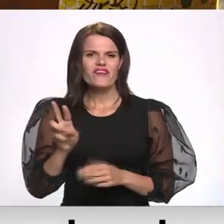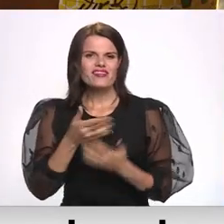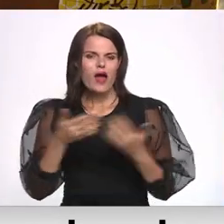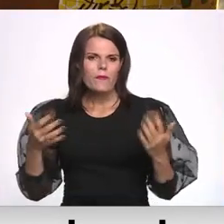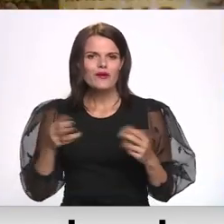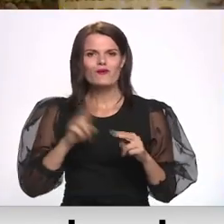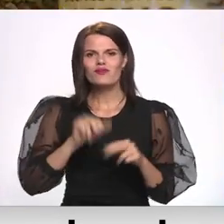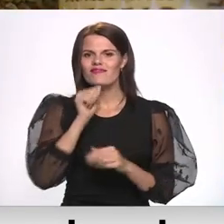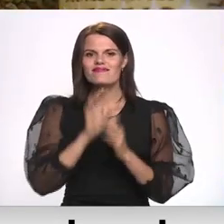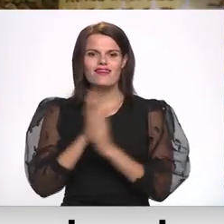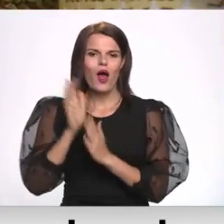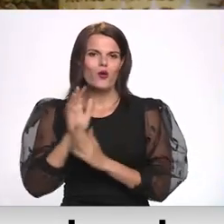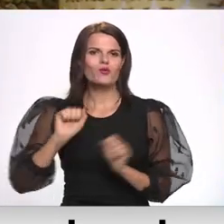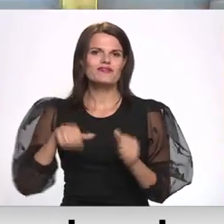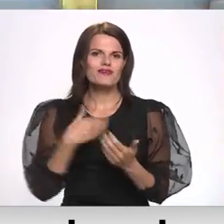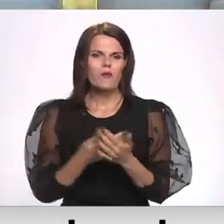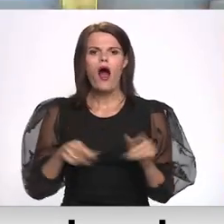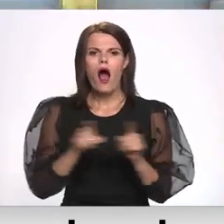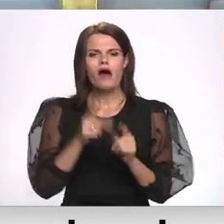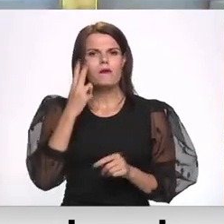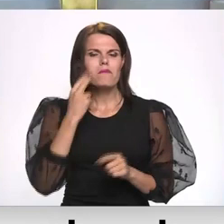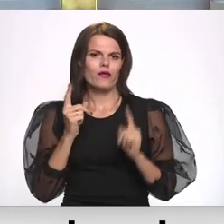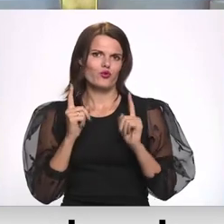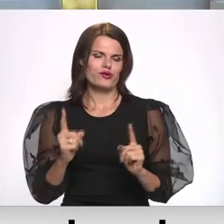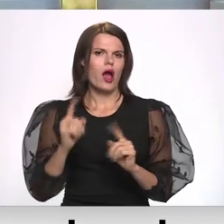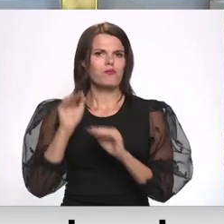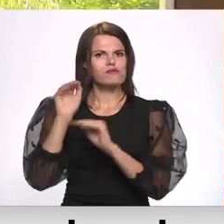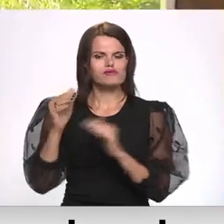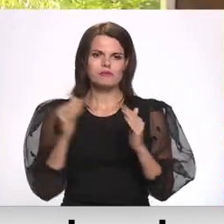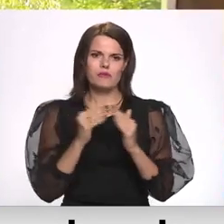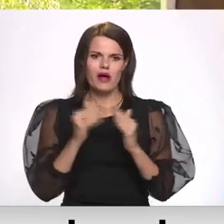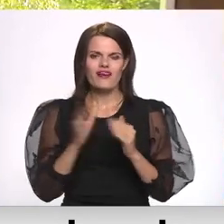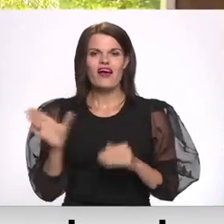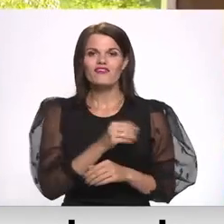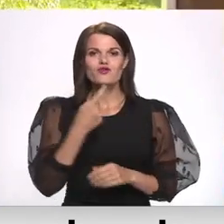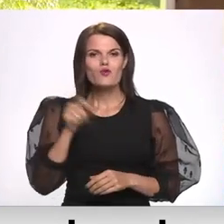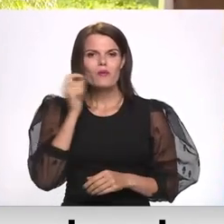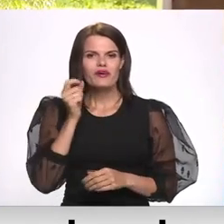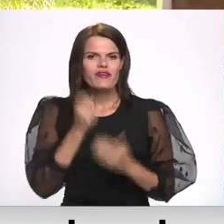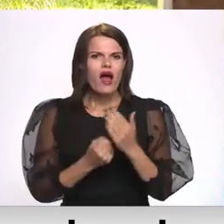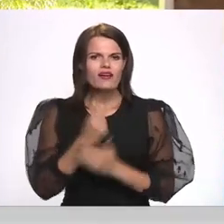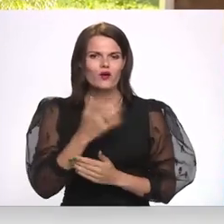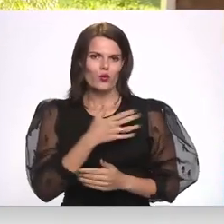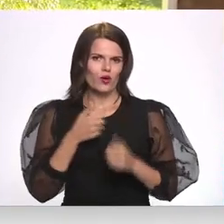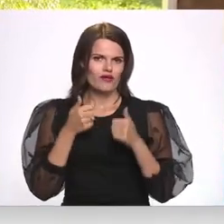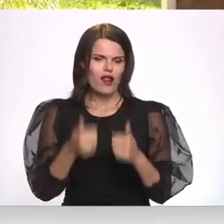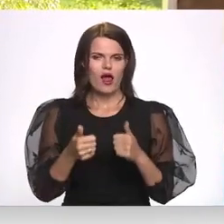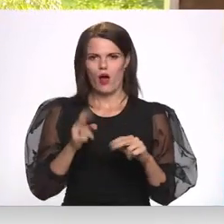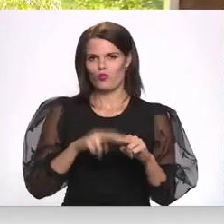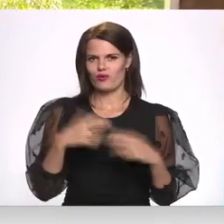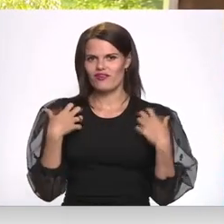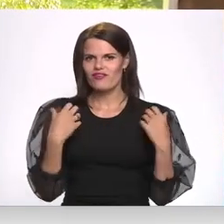zaļumi ziemai. Arī medum ir jābūt dabas velšu aptieciņā. Viss, ko bitītes rada, ir ļoti labs un veselīgs,